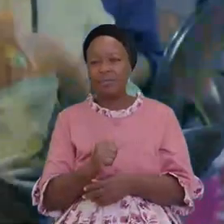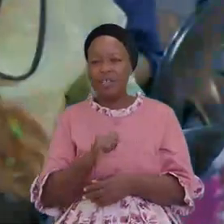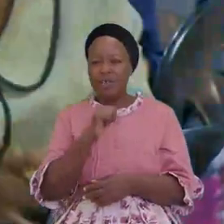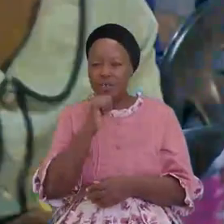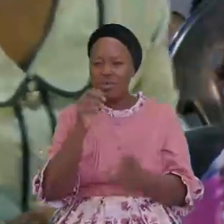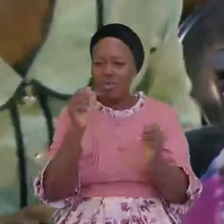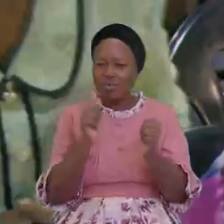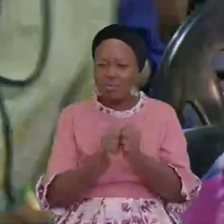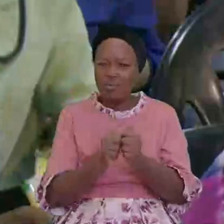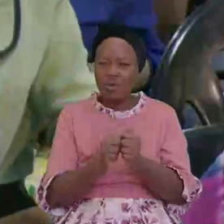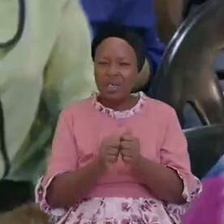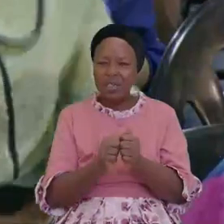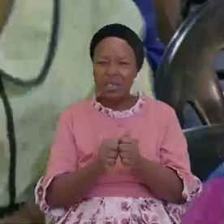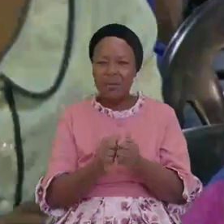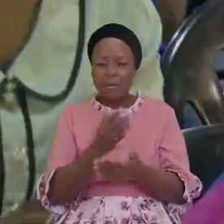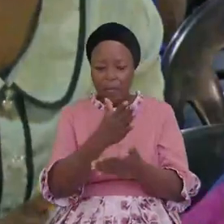crois.